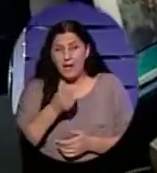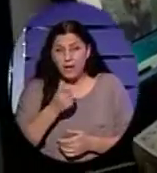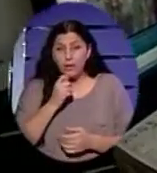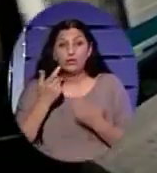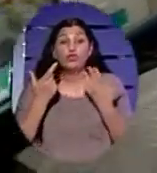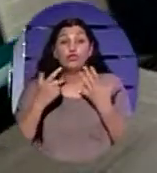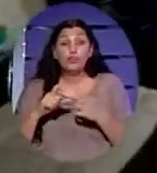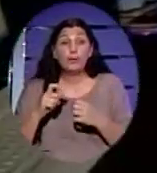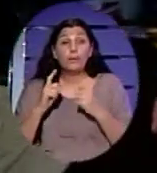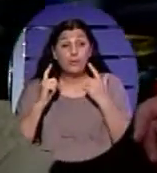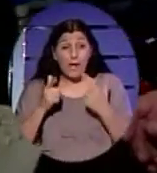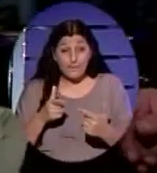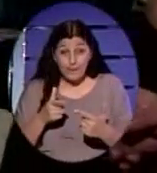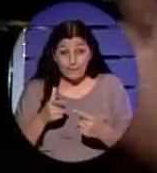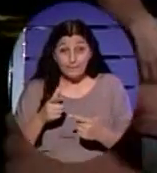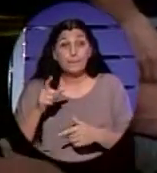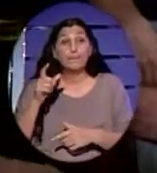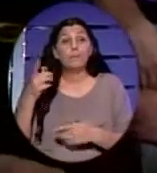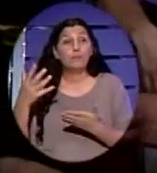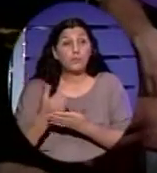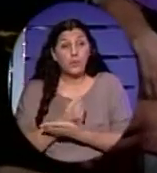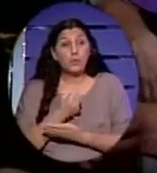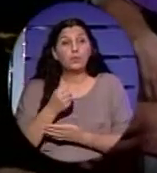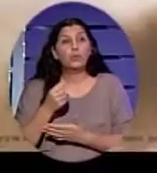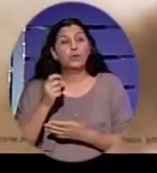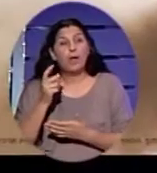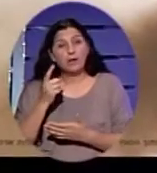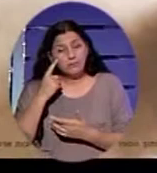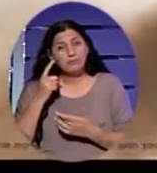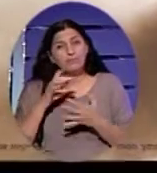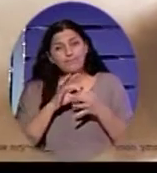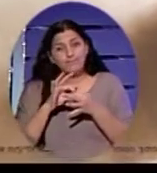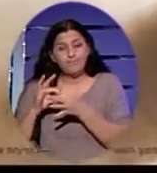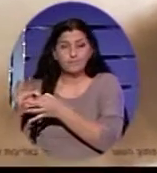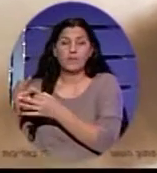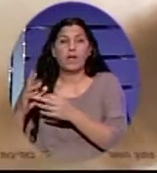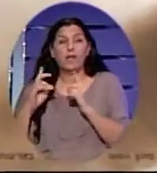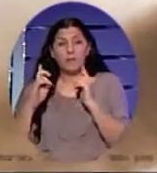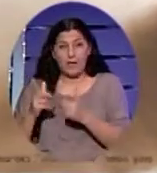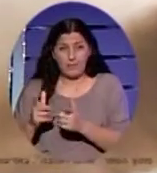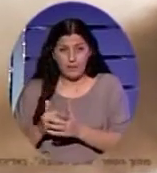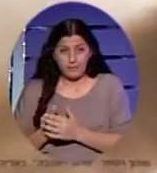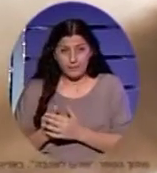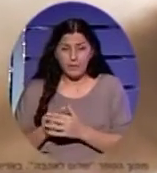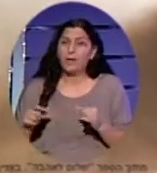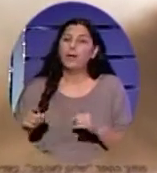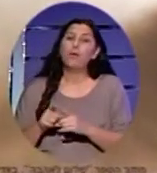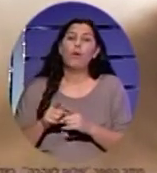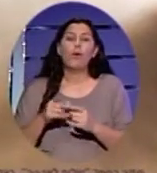לוחמים מחבריו לקרבות, מצליח רמי לסחוף את הקורא בציר הזמן לשדה הקרב. אני לוקח את הקורא למסע,